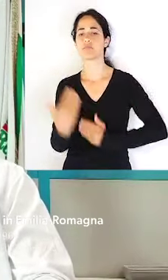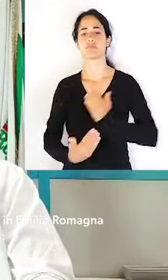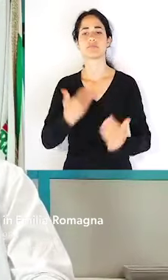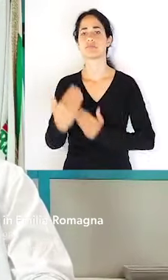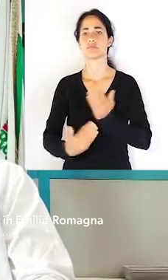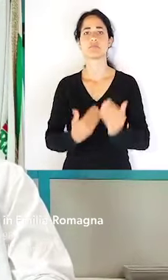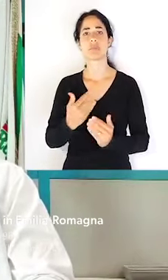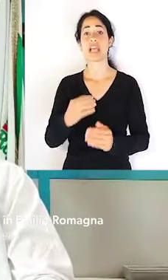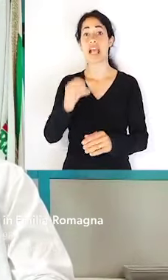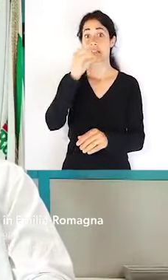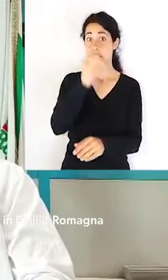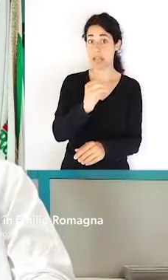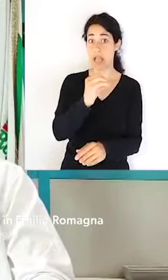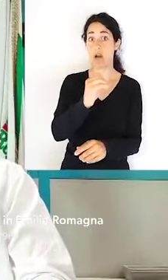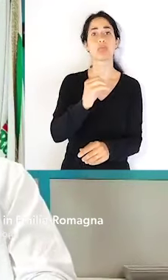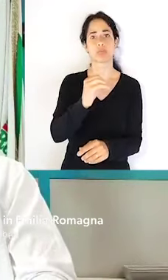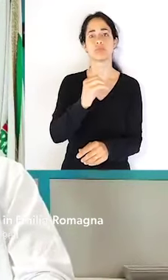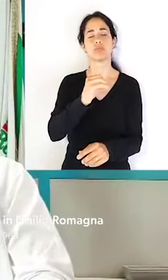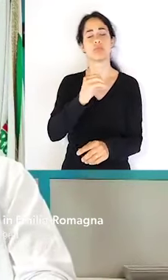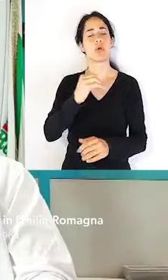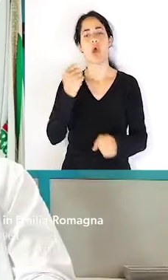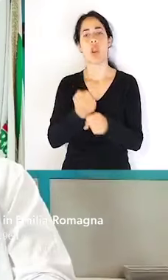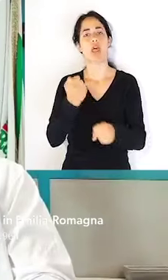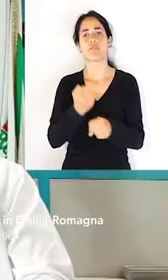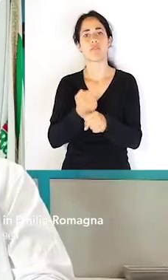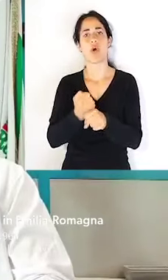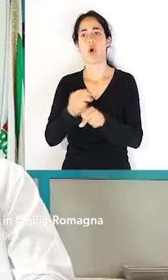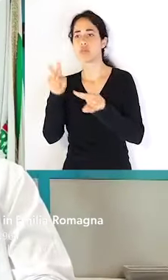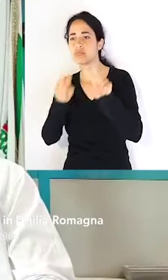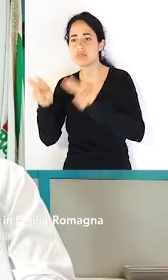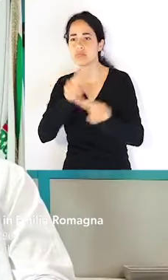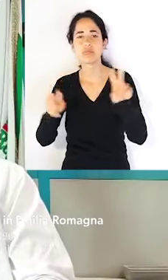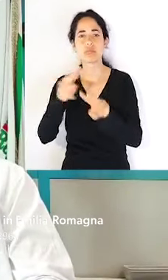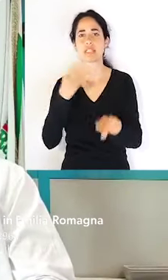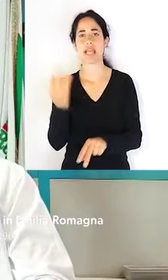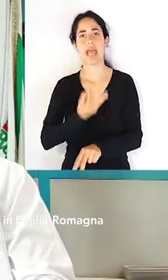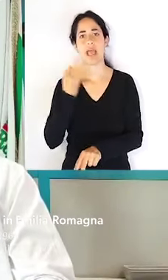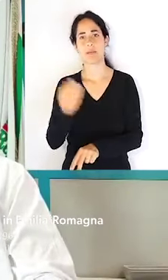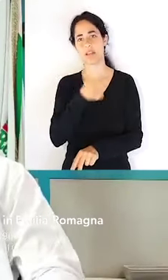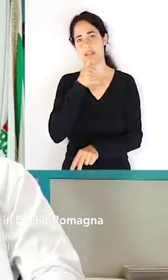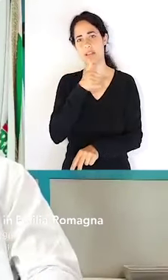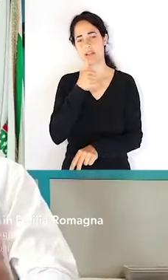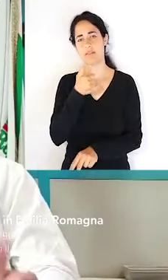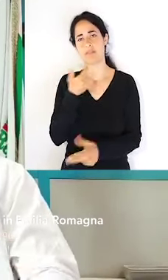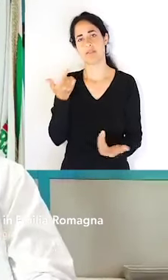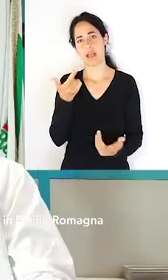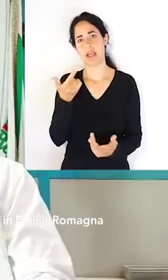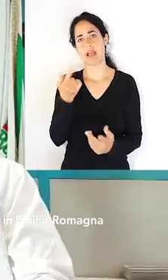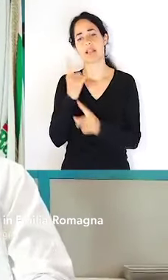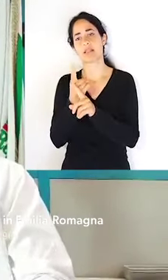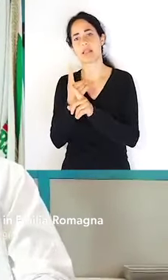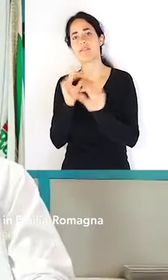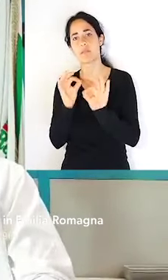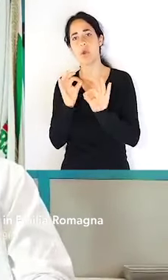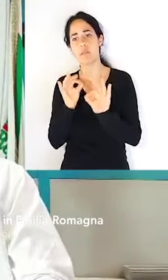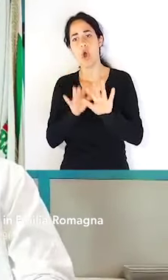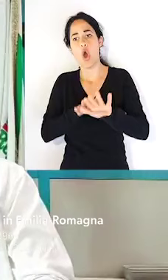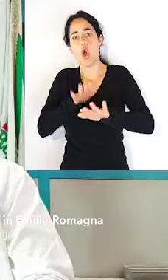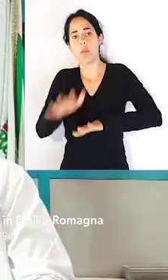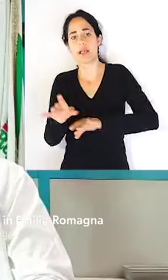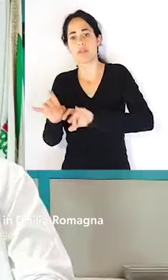continueremo a fare anche dopo lo zero, perché cercheremo di monitorare quello che è diciamo, il